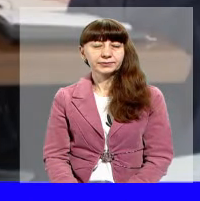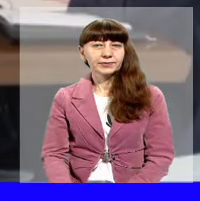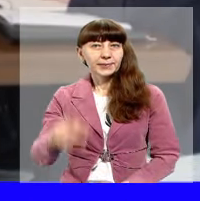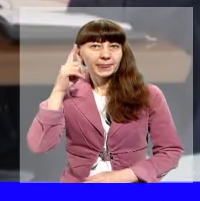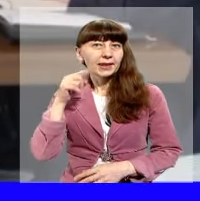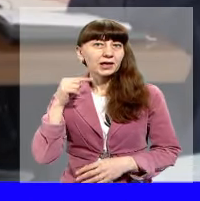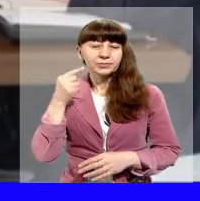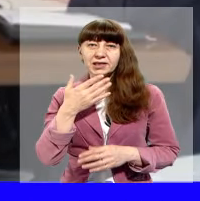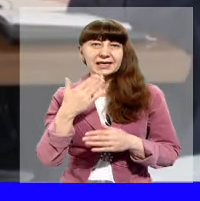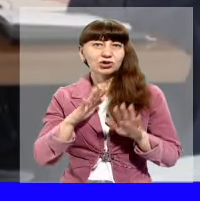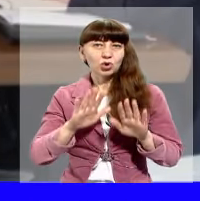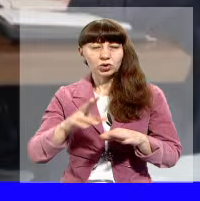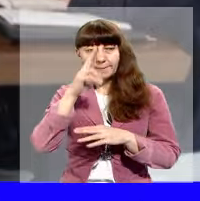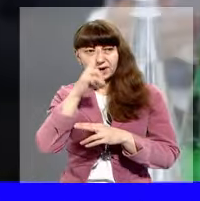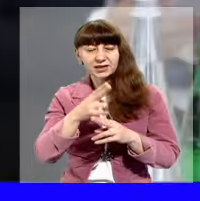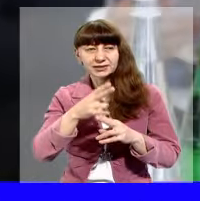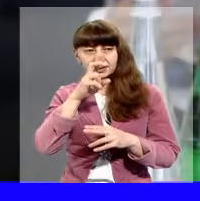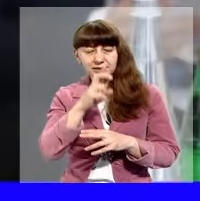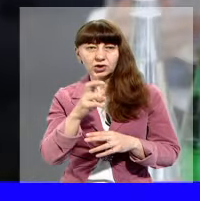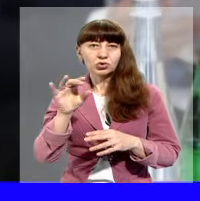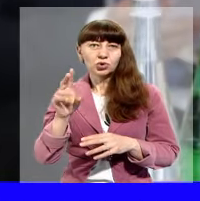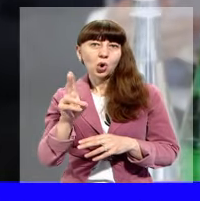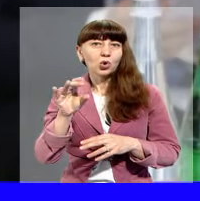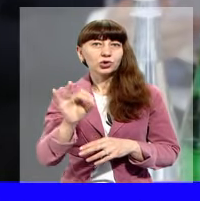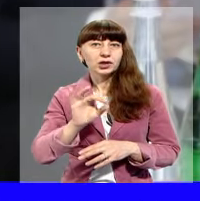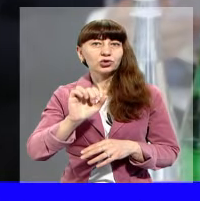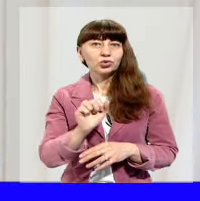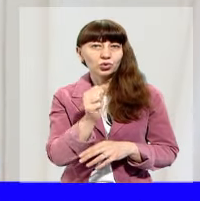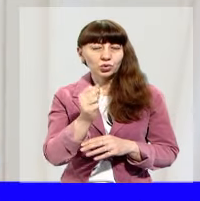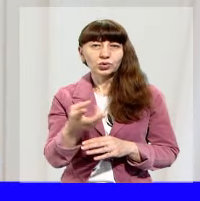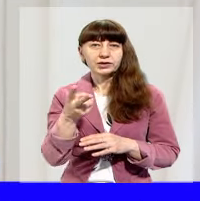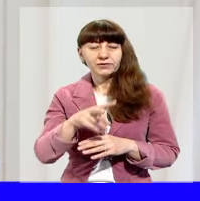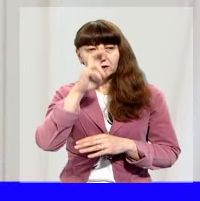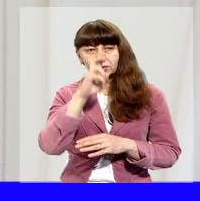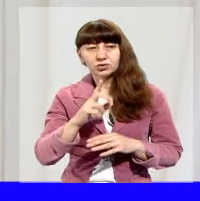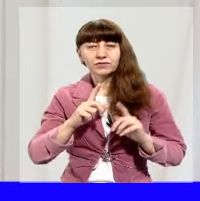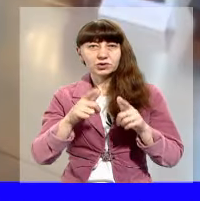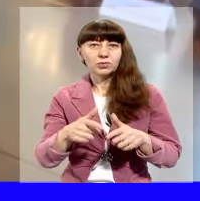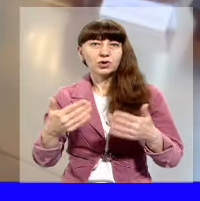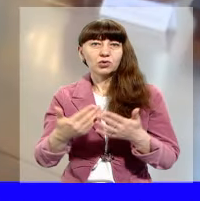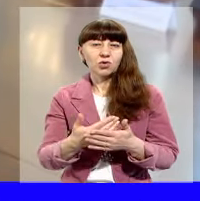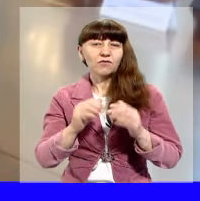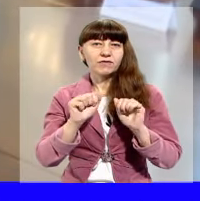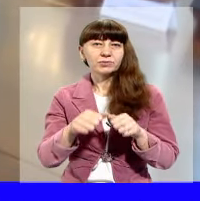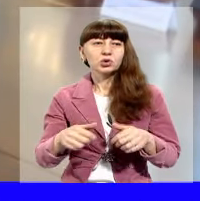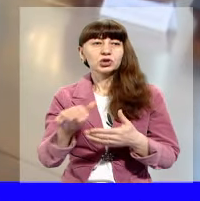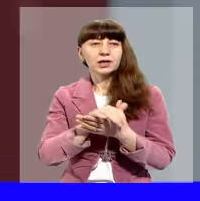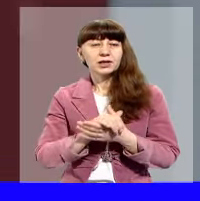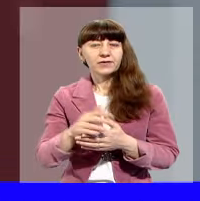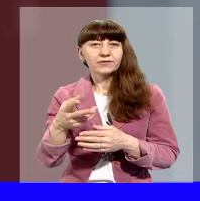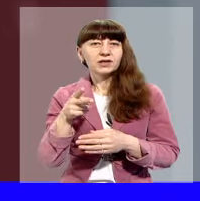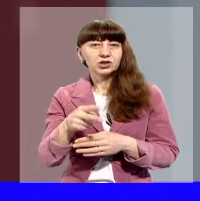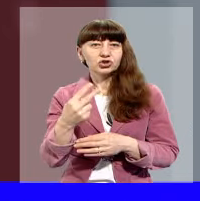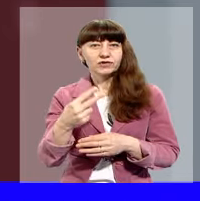Әзербайжан түбі бір бауырлас ел ғана емес, стратегиялық серіктес, тіпті қос ел ынтымақтастықтың жаңа дәуіріне қадам басты, деді президент. Сауда-саттық